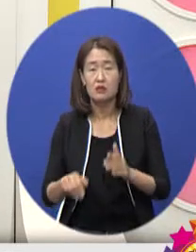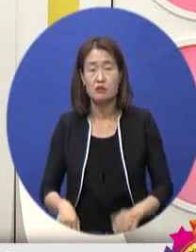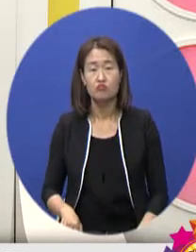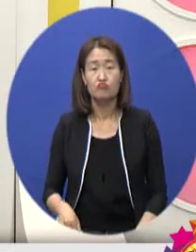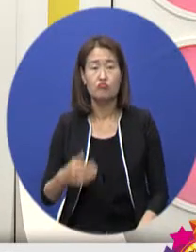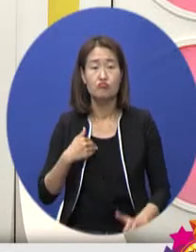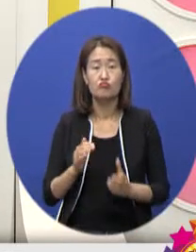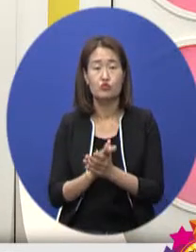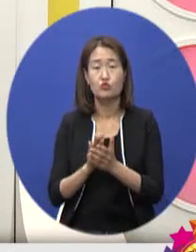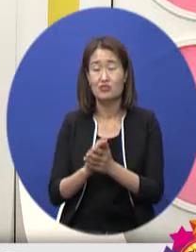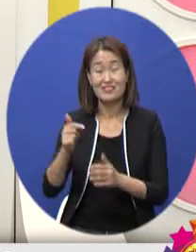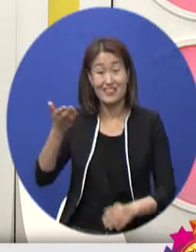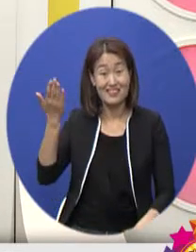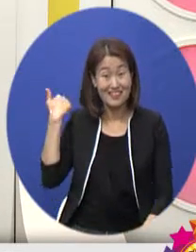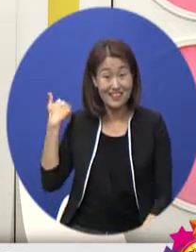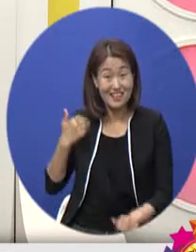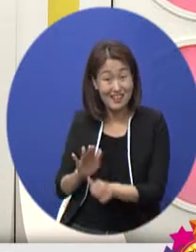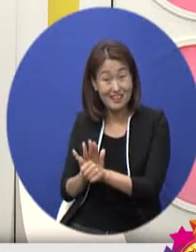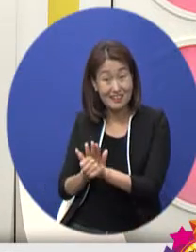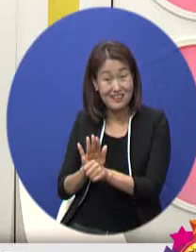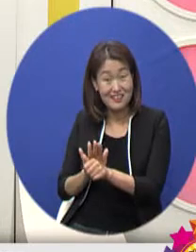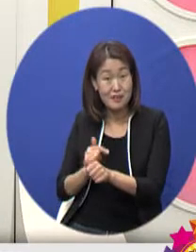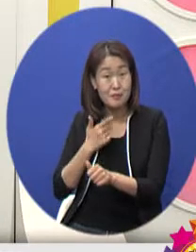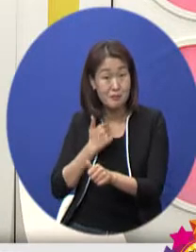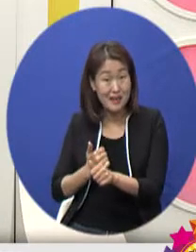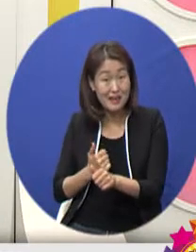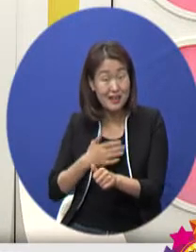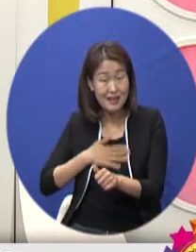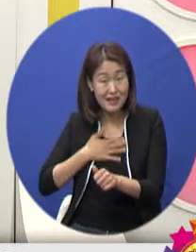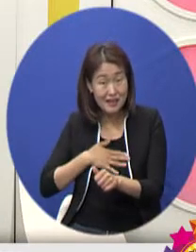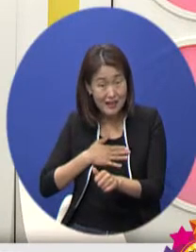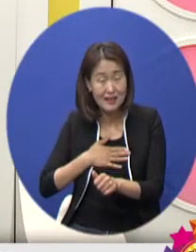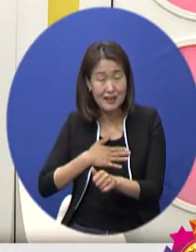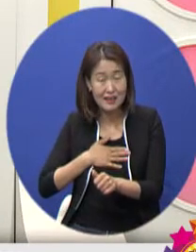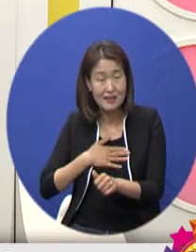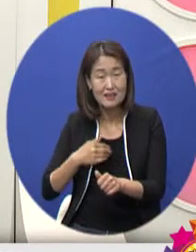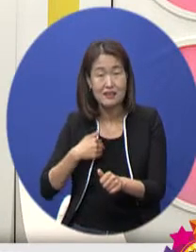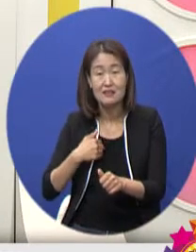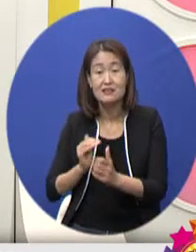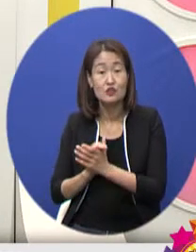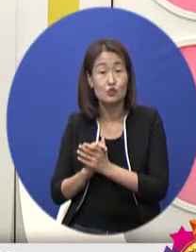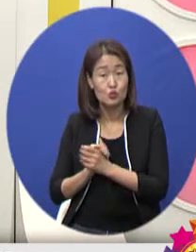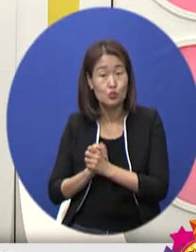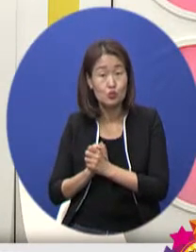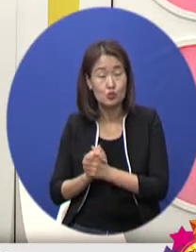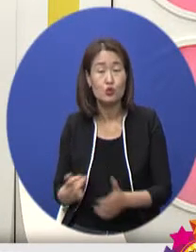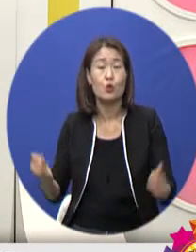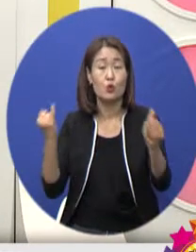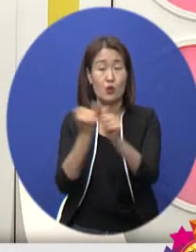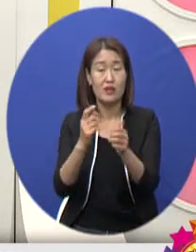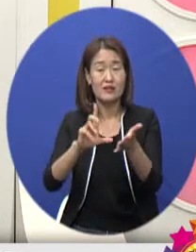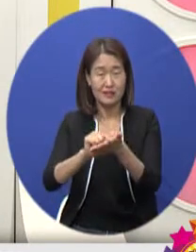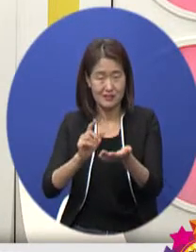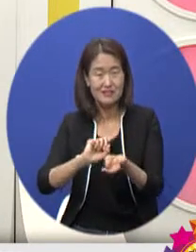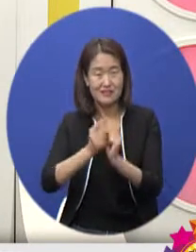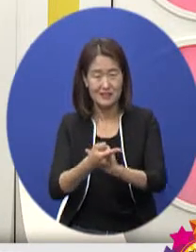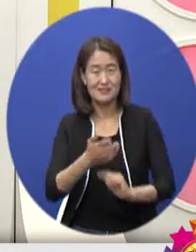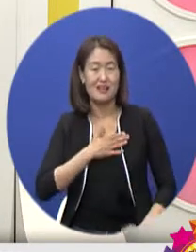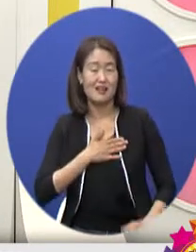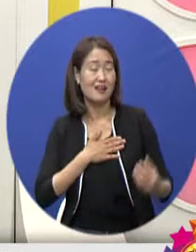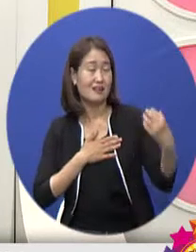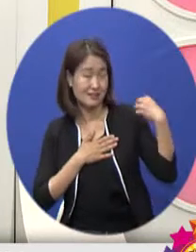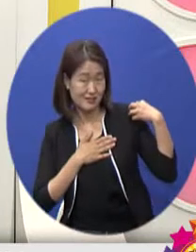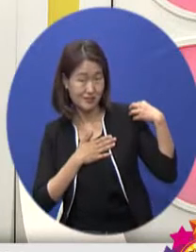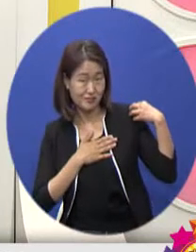섰죠. 옛날에는. 네네. 예, 둘러리 서주고 자. 그 친구가 결혼할 때는 내가 둘러리 서주고 네,